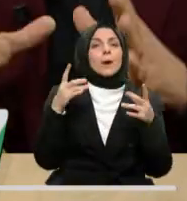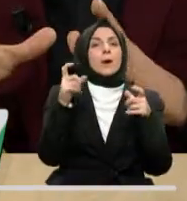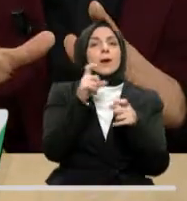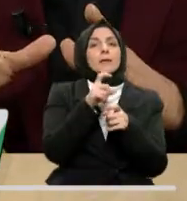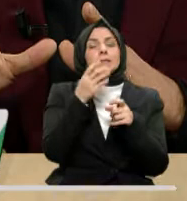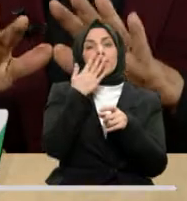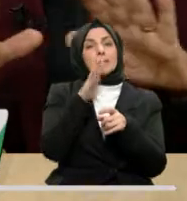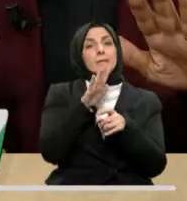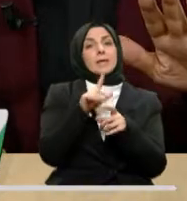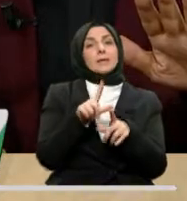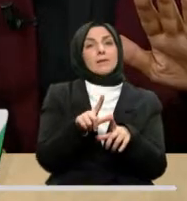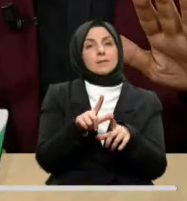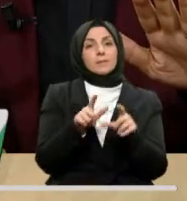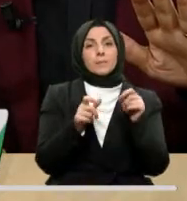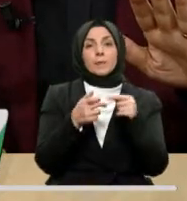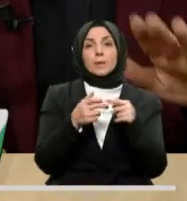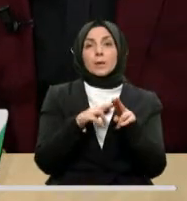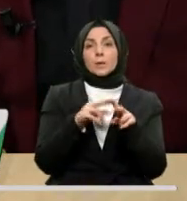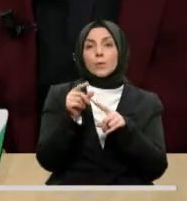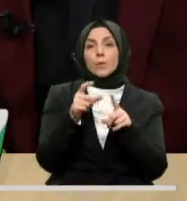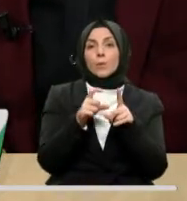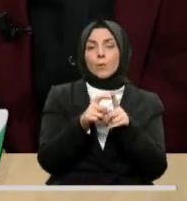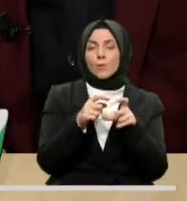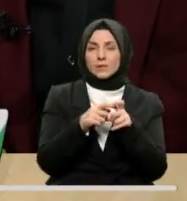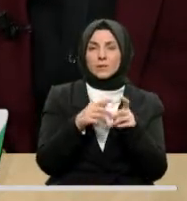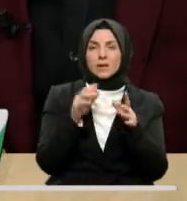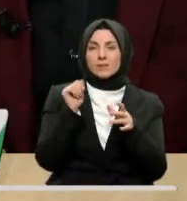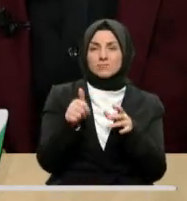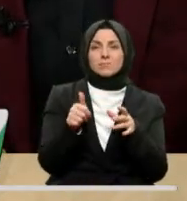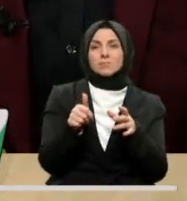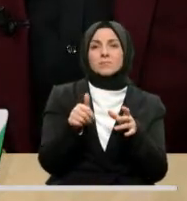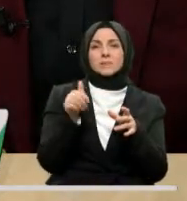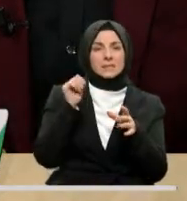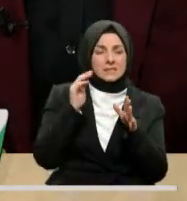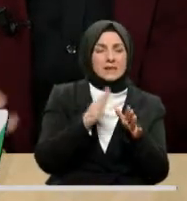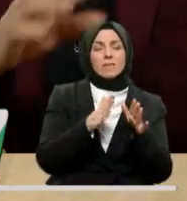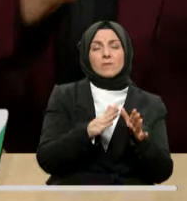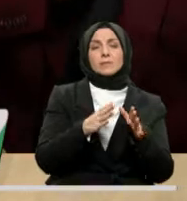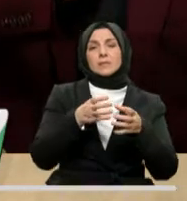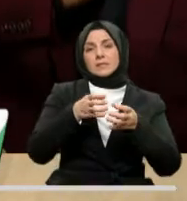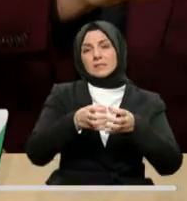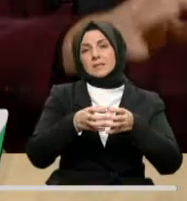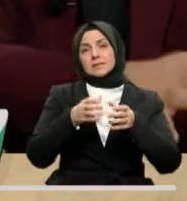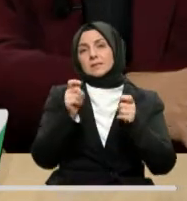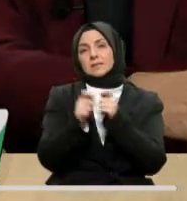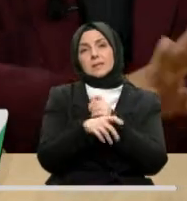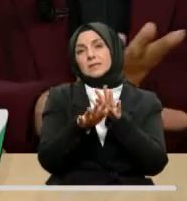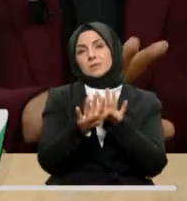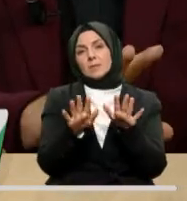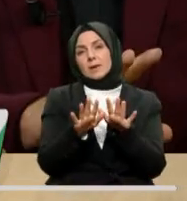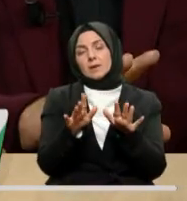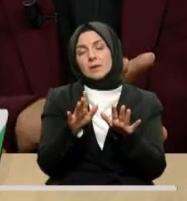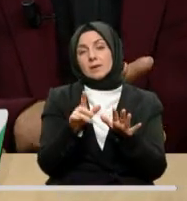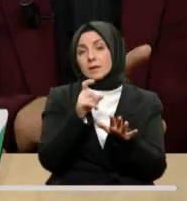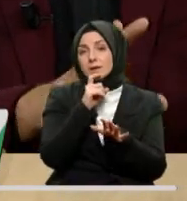her yasaklı değiştirir mi değiştirilmez bitkiler Bakın bu bitki burada bir iki sene kalabilir ba ba tepkimiz Bu bir iki